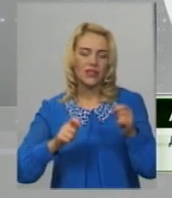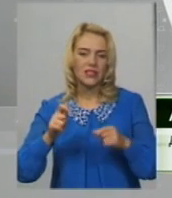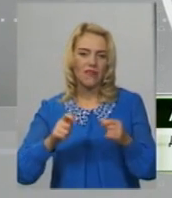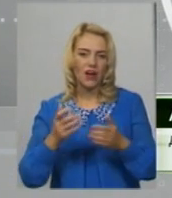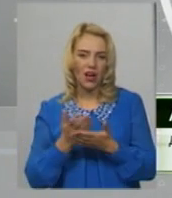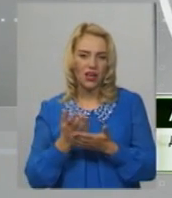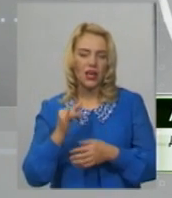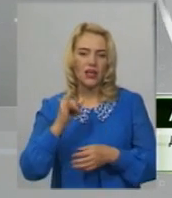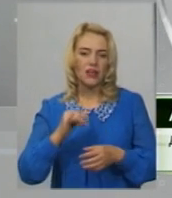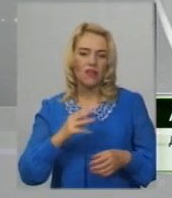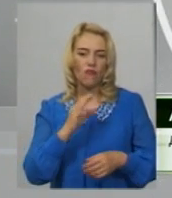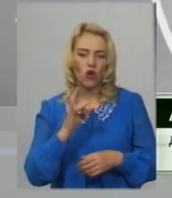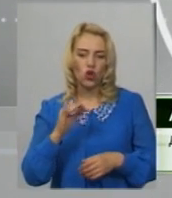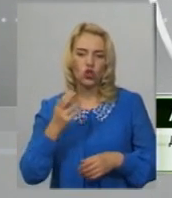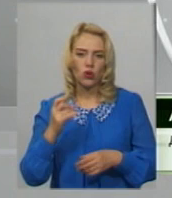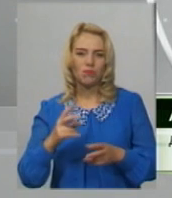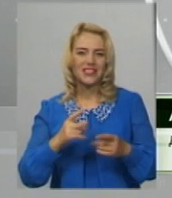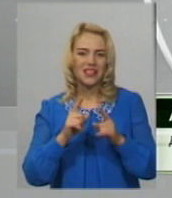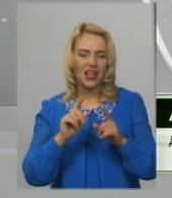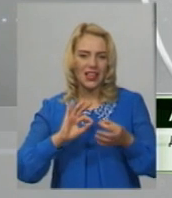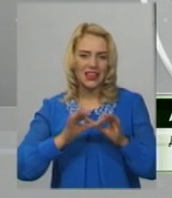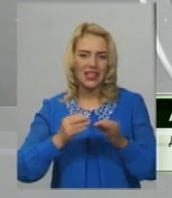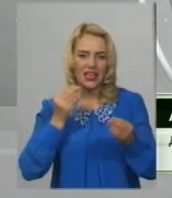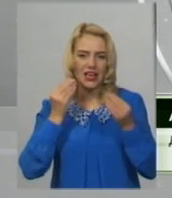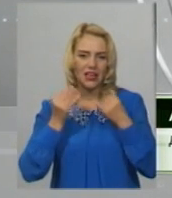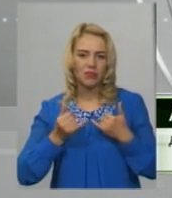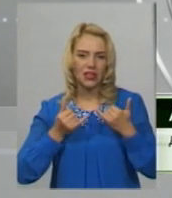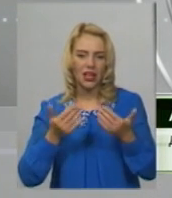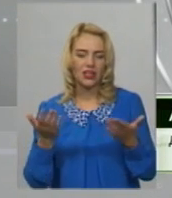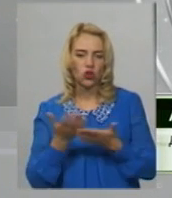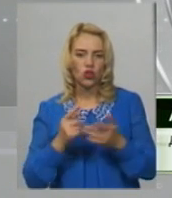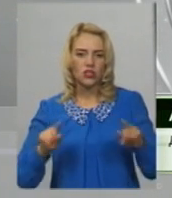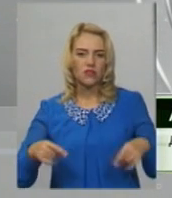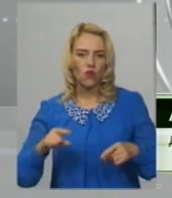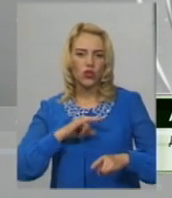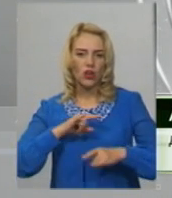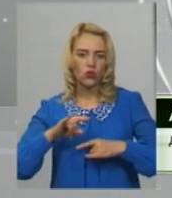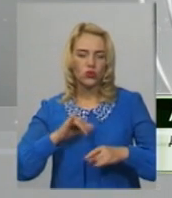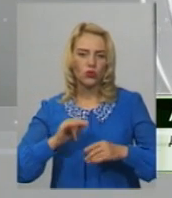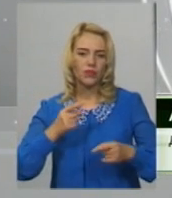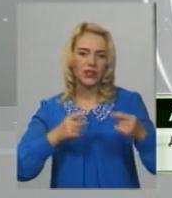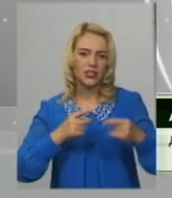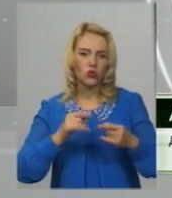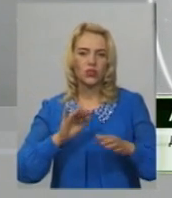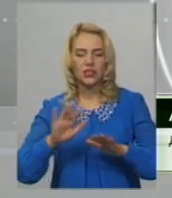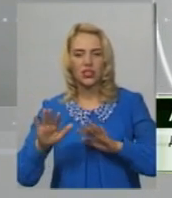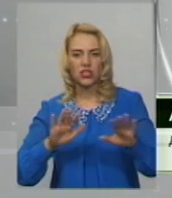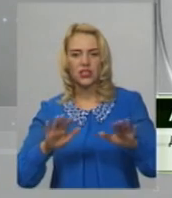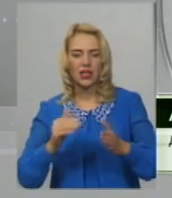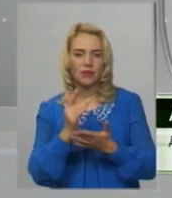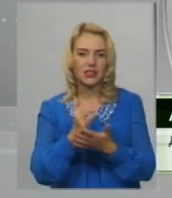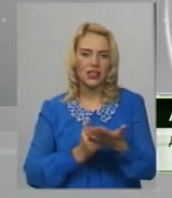воркшопи з складного гриму для кіно, створення костюмів та панельні дискусії з режисерами, сценаристами,